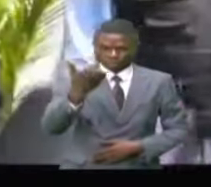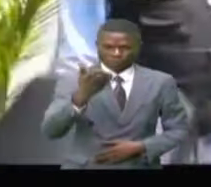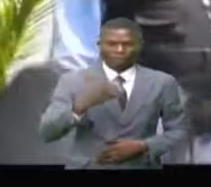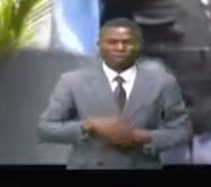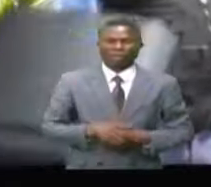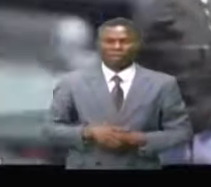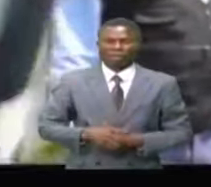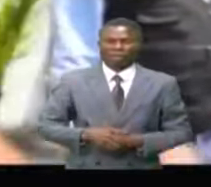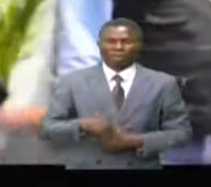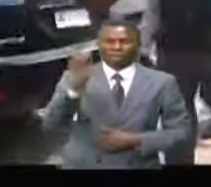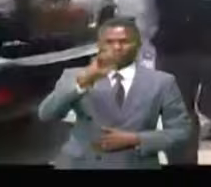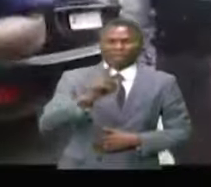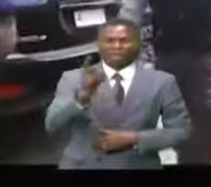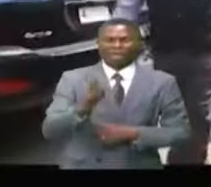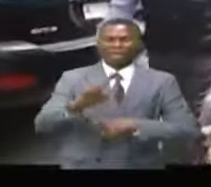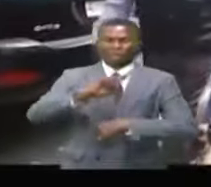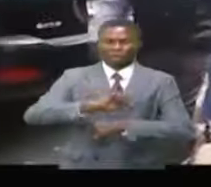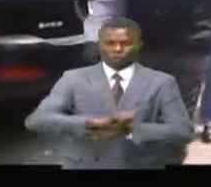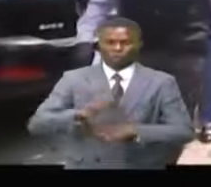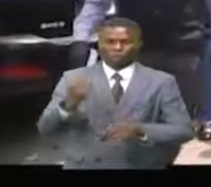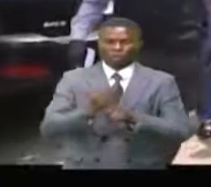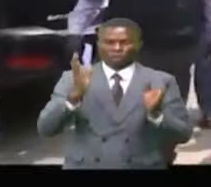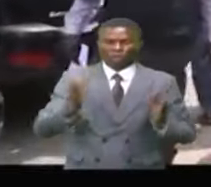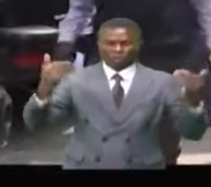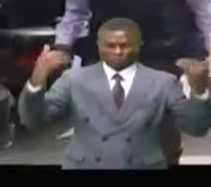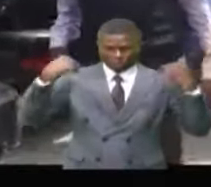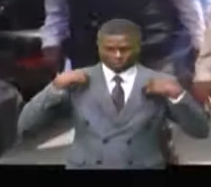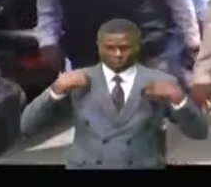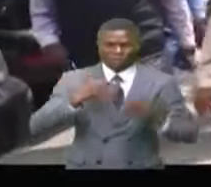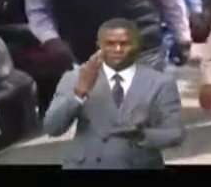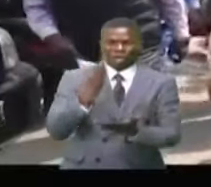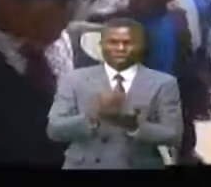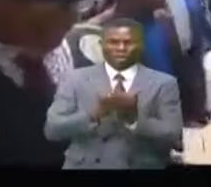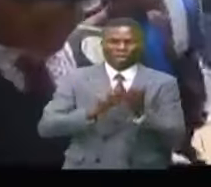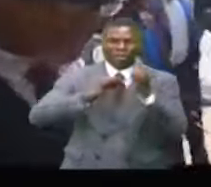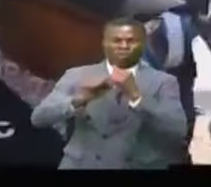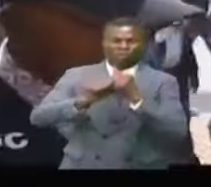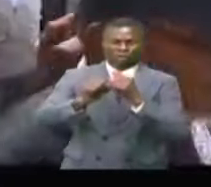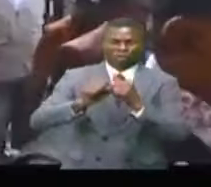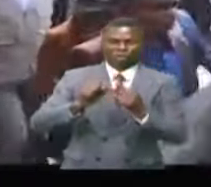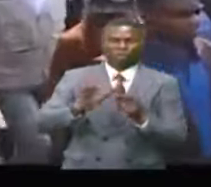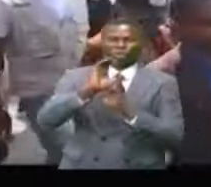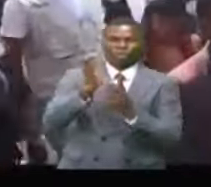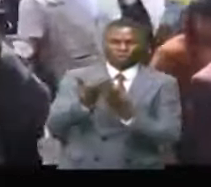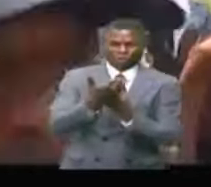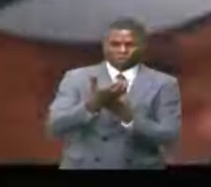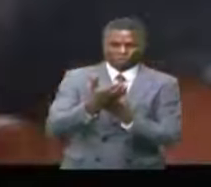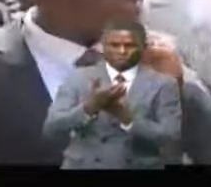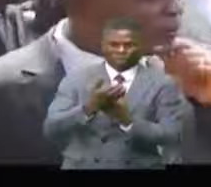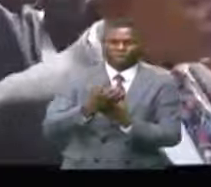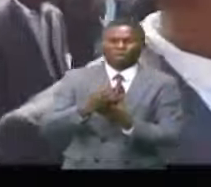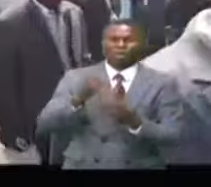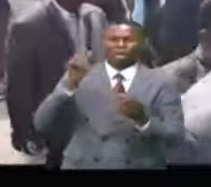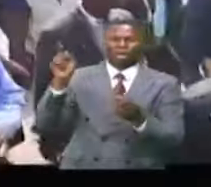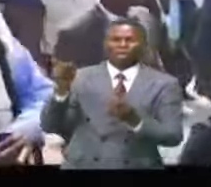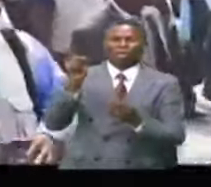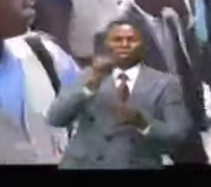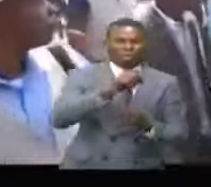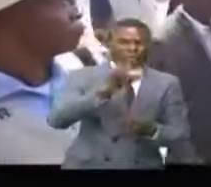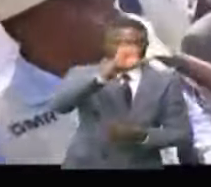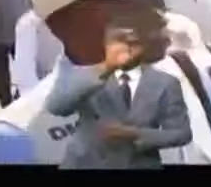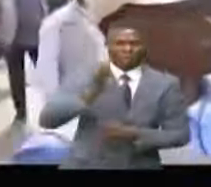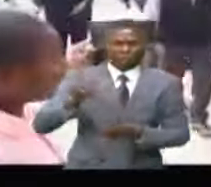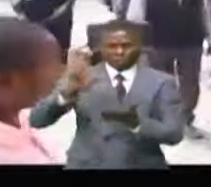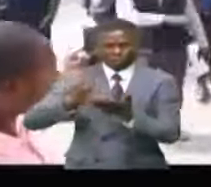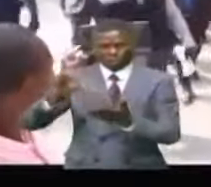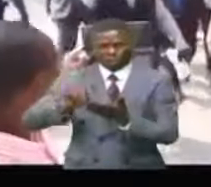Durant 30 jours, 6 agents et cadres du Fonds de promotion culturelle vont sillonner le commune de La Gombe et de Limété pour identifier